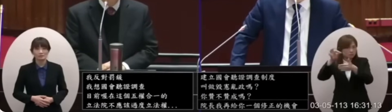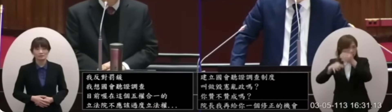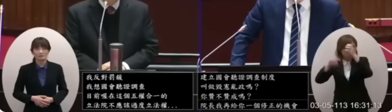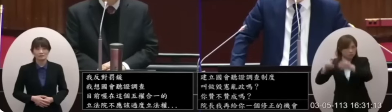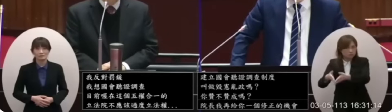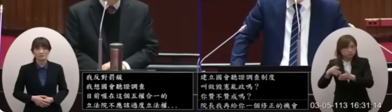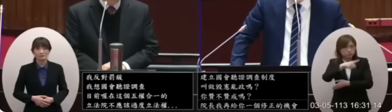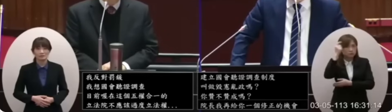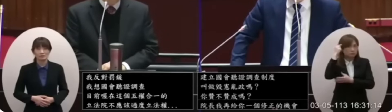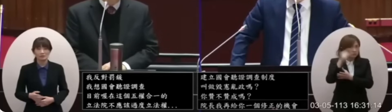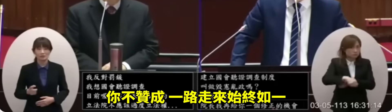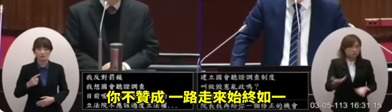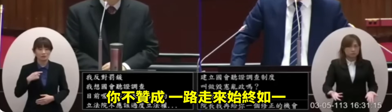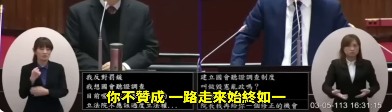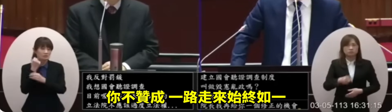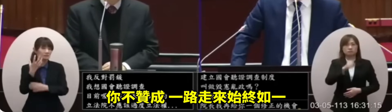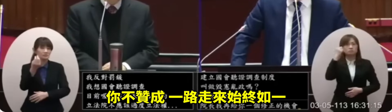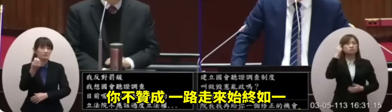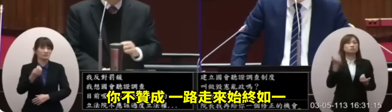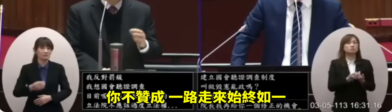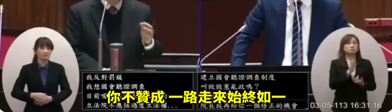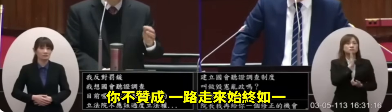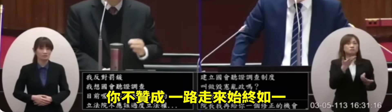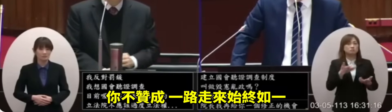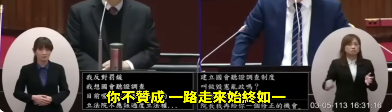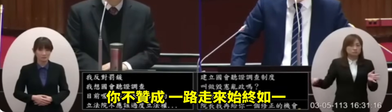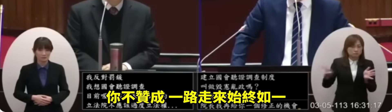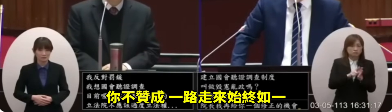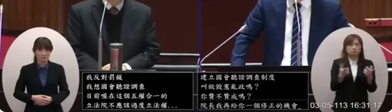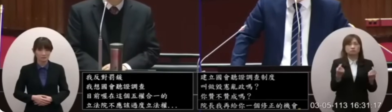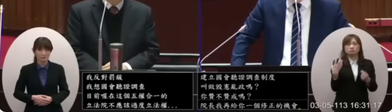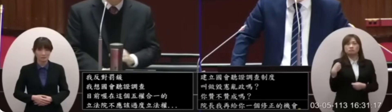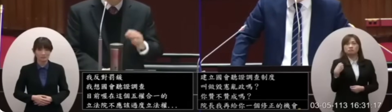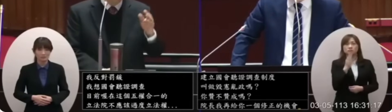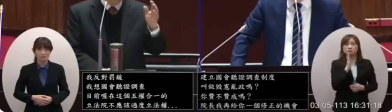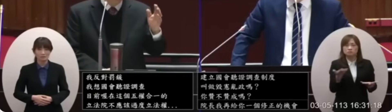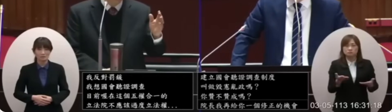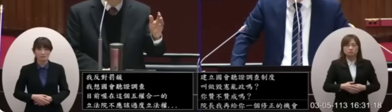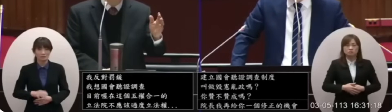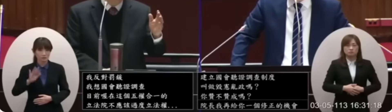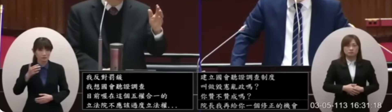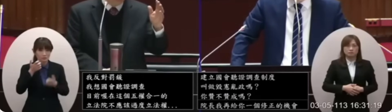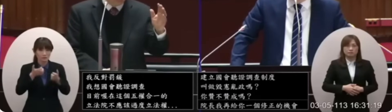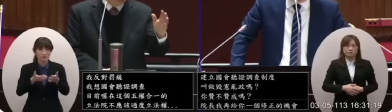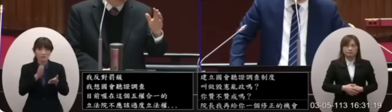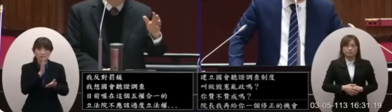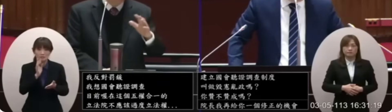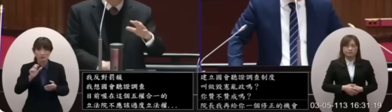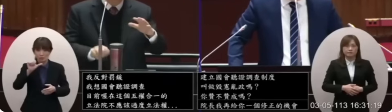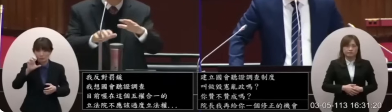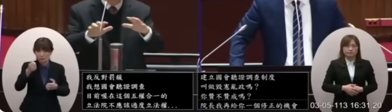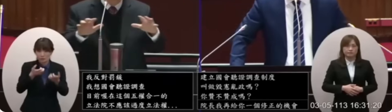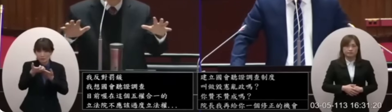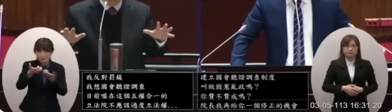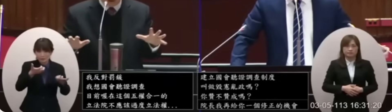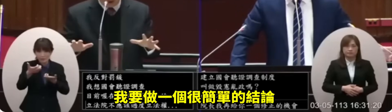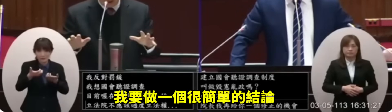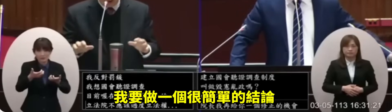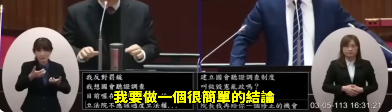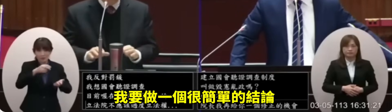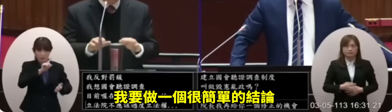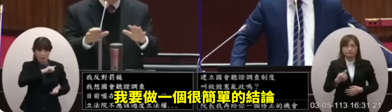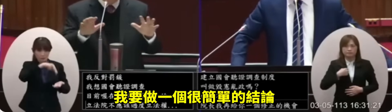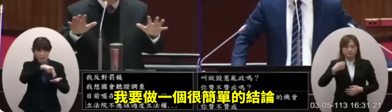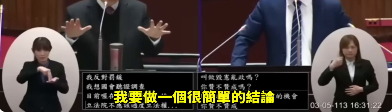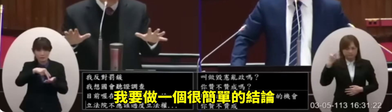成？ 我不赞成啊。 你不赞成啊？一路走来始终如一啊。 但是很重要的就是说五权分立的这个情况 下，我要